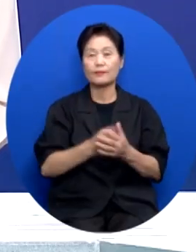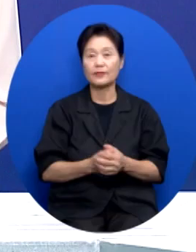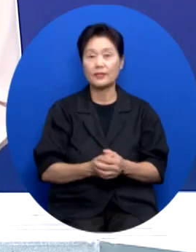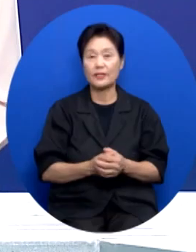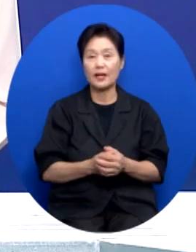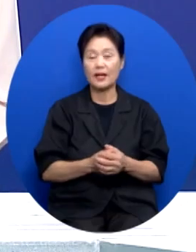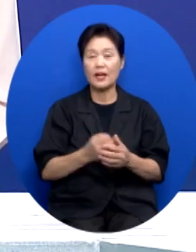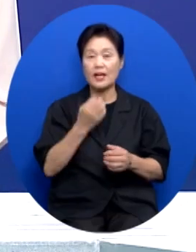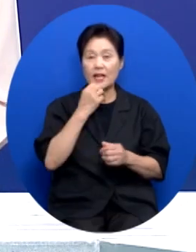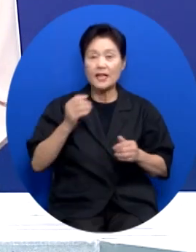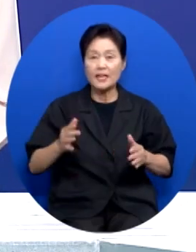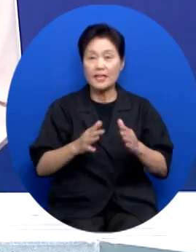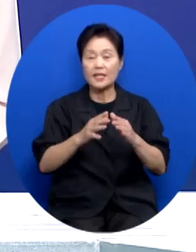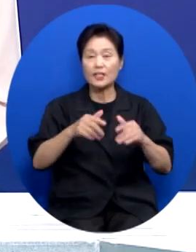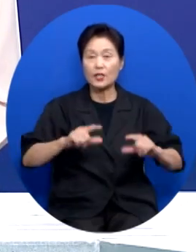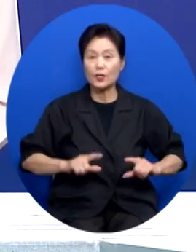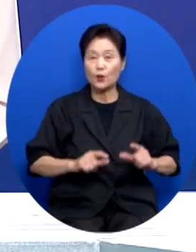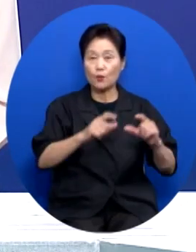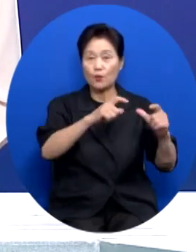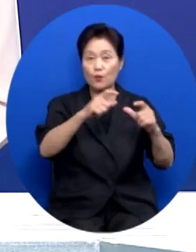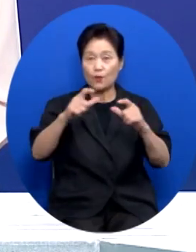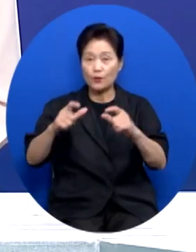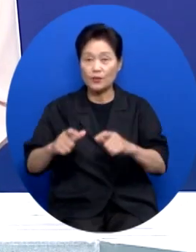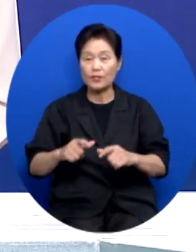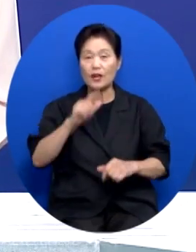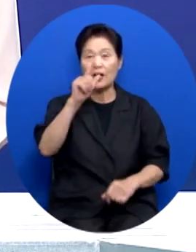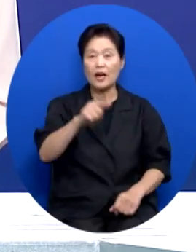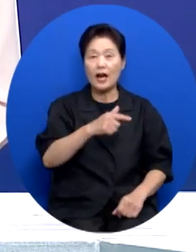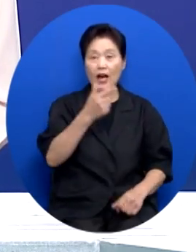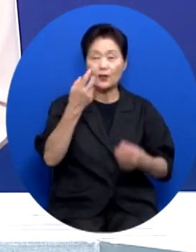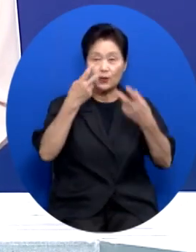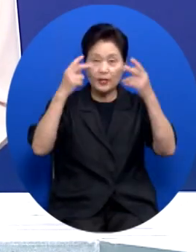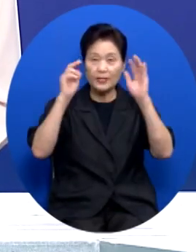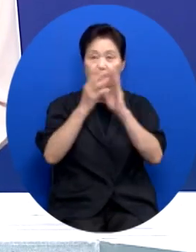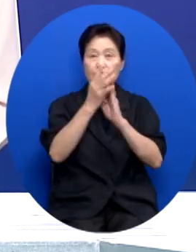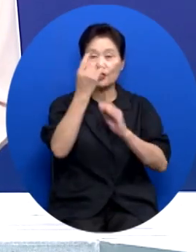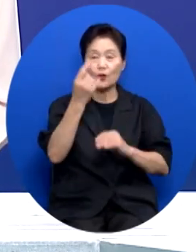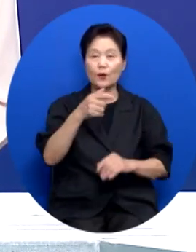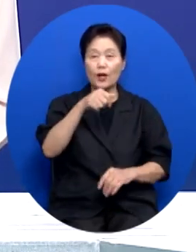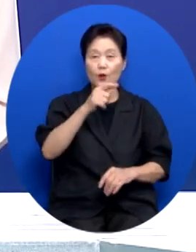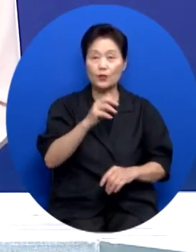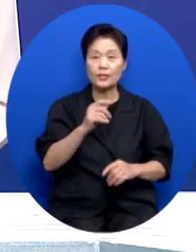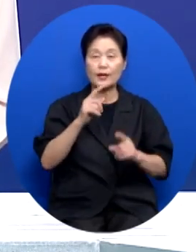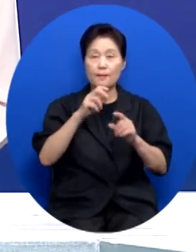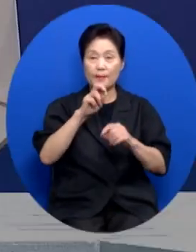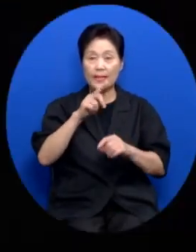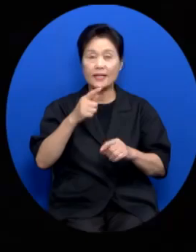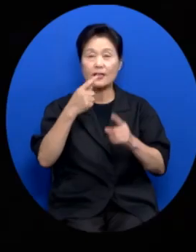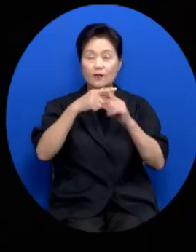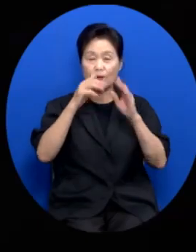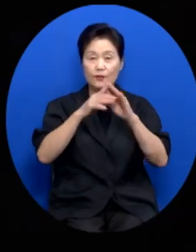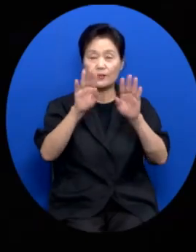경기 동부지역 2024 원데이 다니엘 기도회가 곤지암 만나교회에서 개최됐습니다.